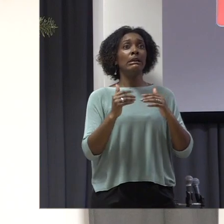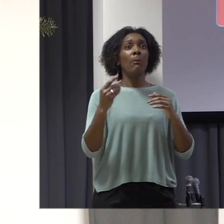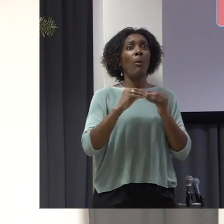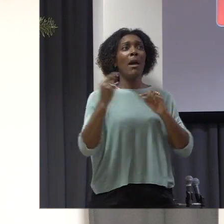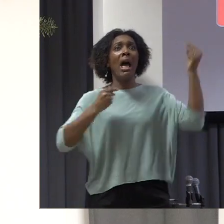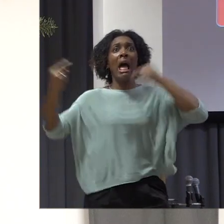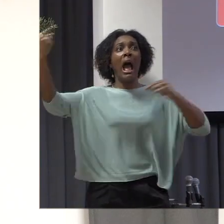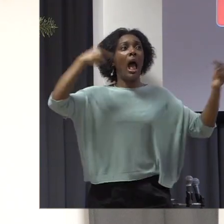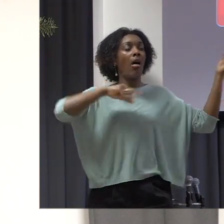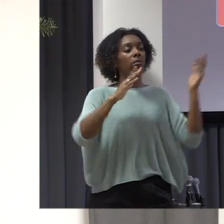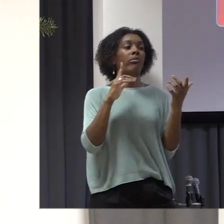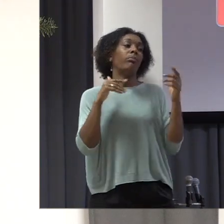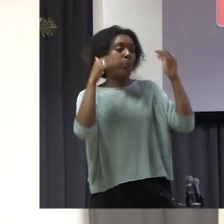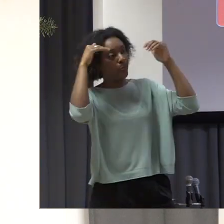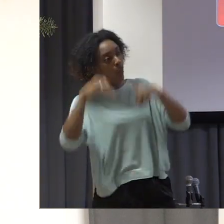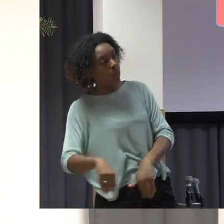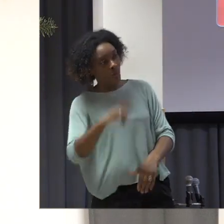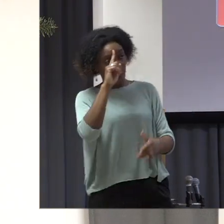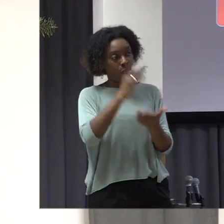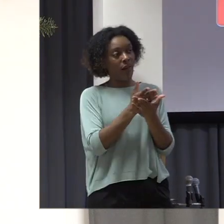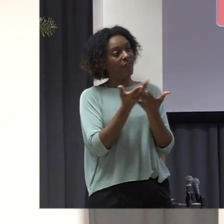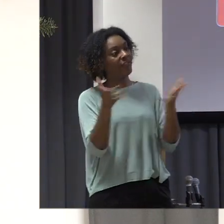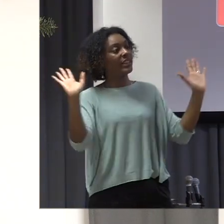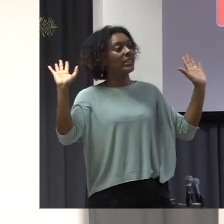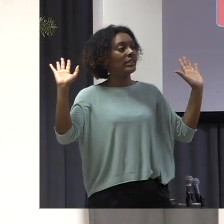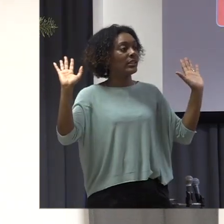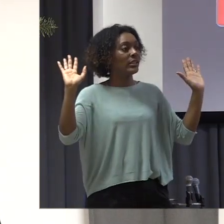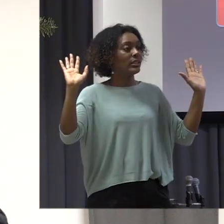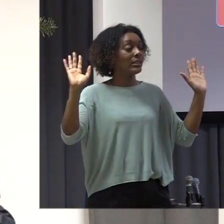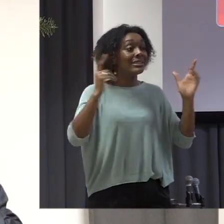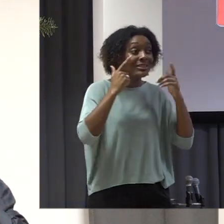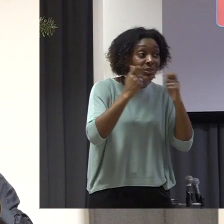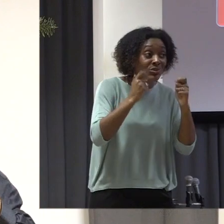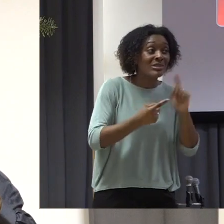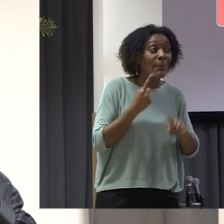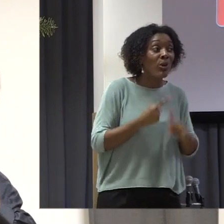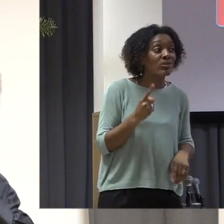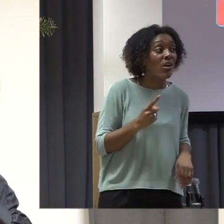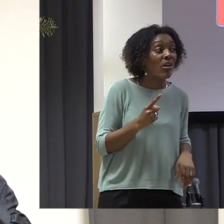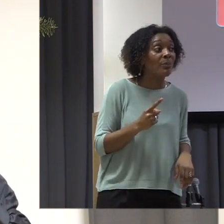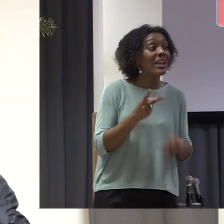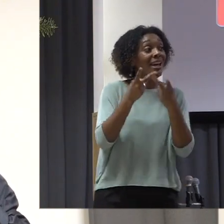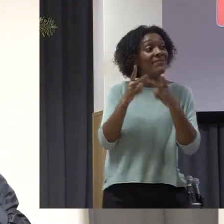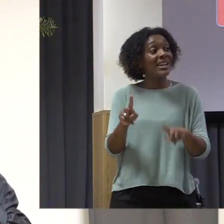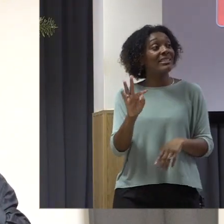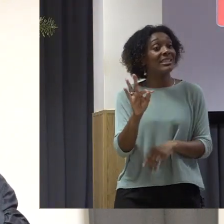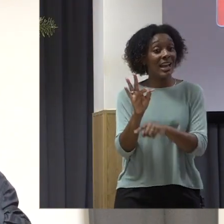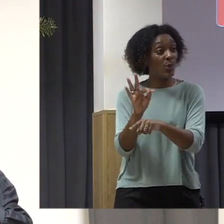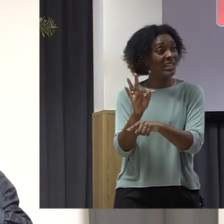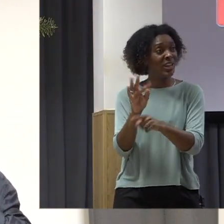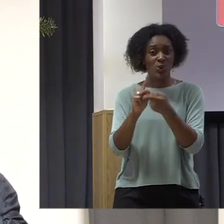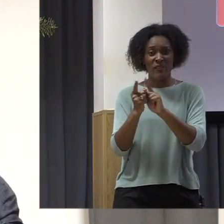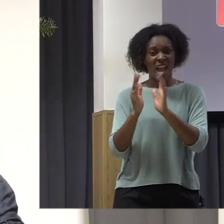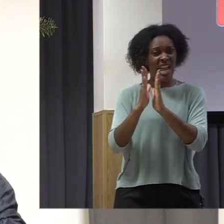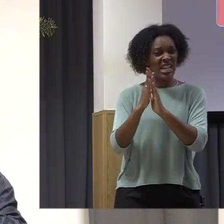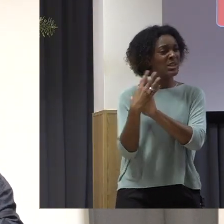posé les bons fondements. Et ça, c'est vraiment quelque chose d'important. Nous voyons que si Thessalonique a pu devenir une église modèle, c'est